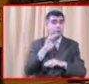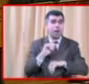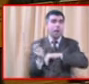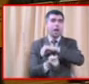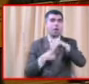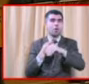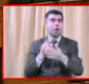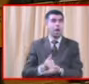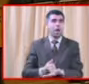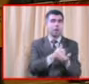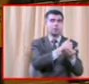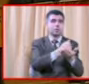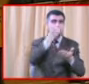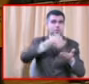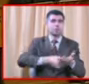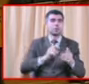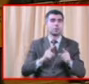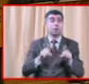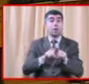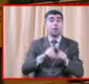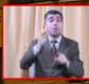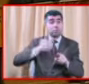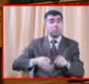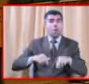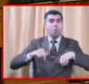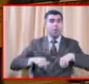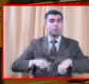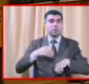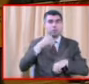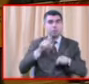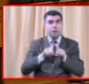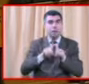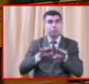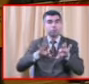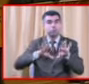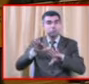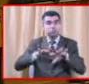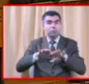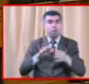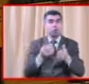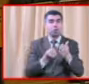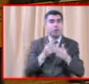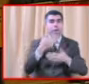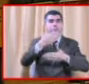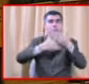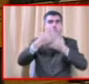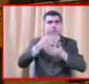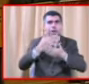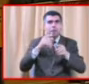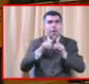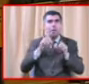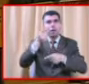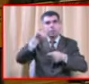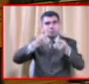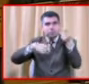المراقبة ديال التعمير. حتى السيد الوزير المحترم، بالنسبة لهذه العمليات ديال البناء، يمكن تكون تصاميم